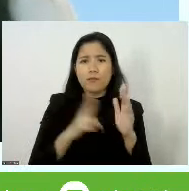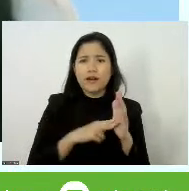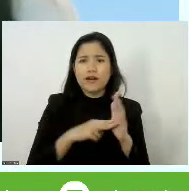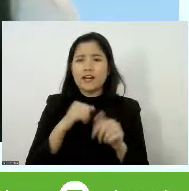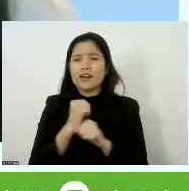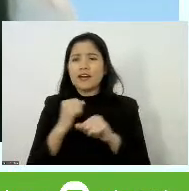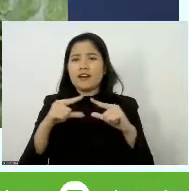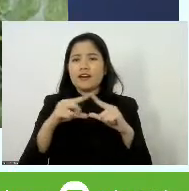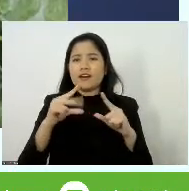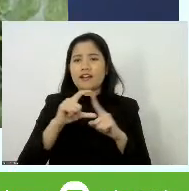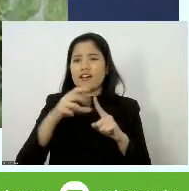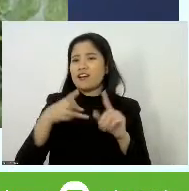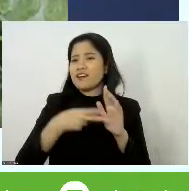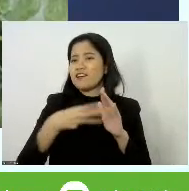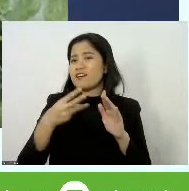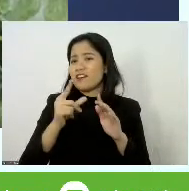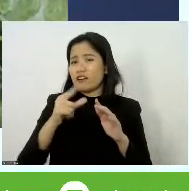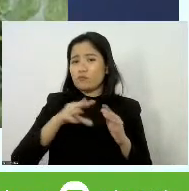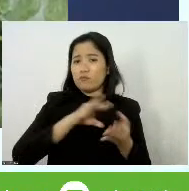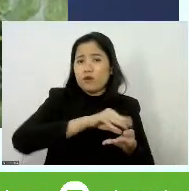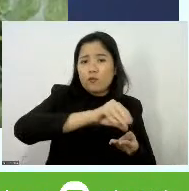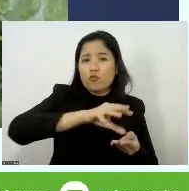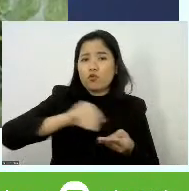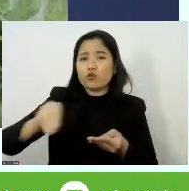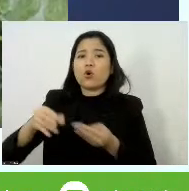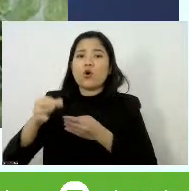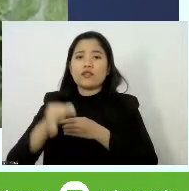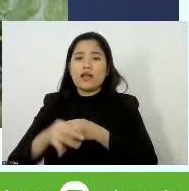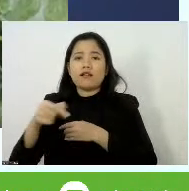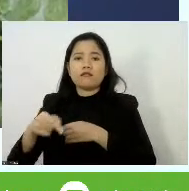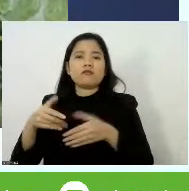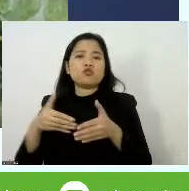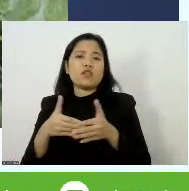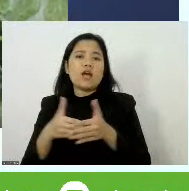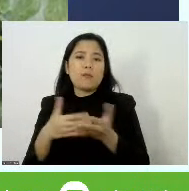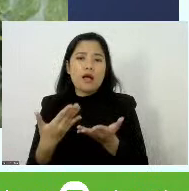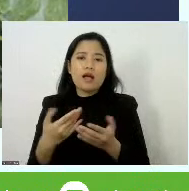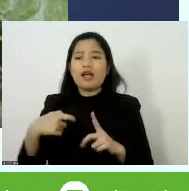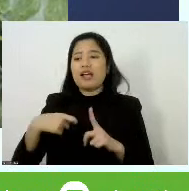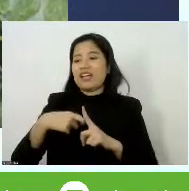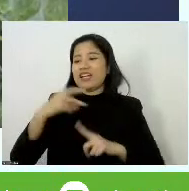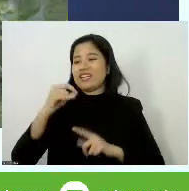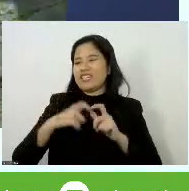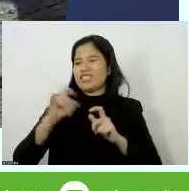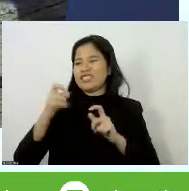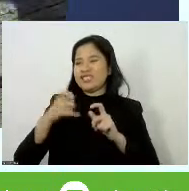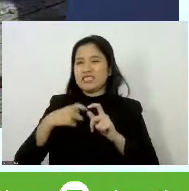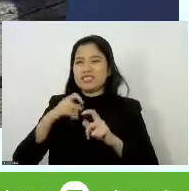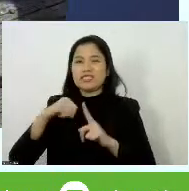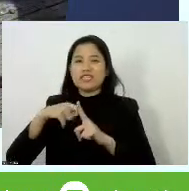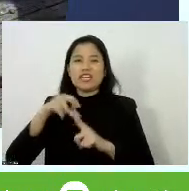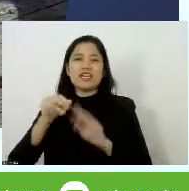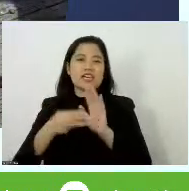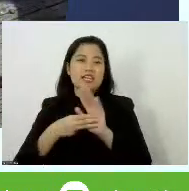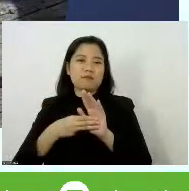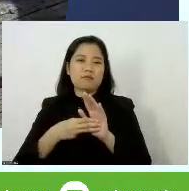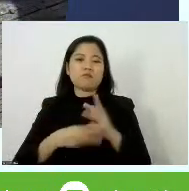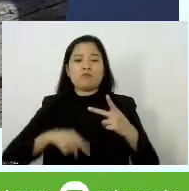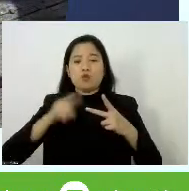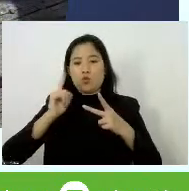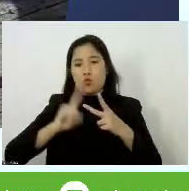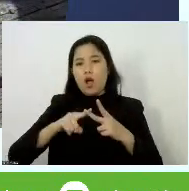mudah disaring kita jujur menurutku dan kedua kesehatan tanah